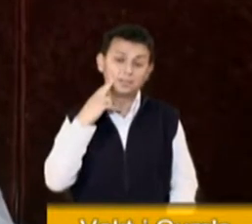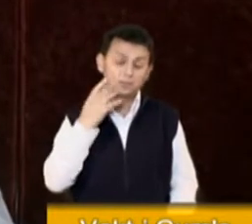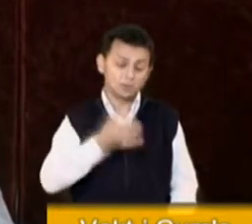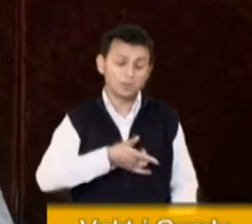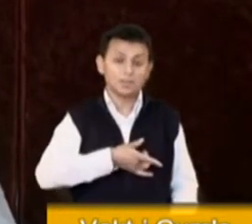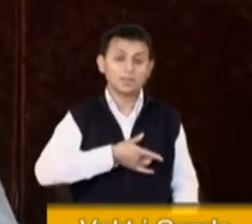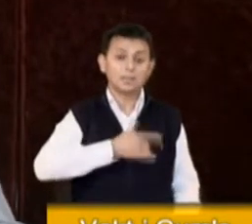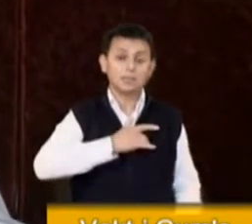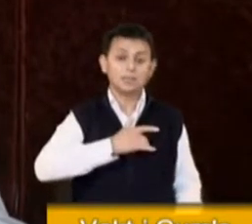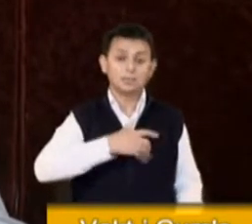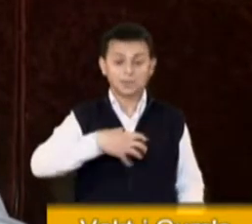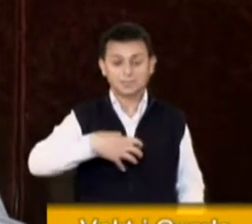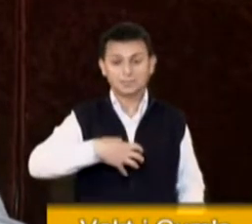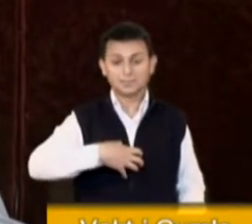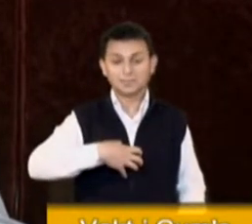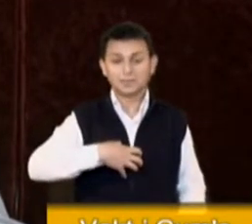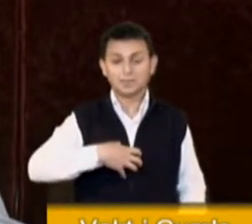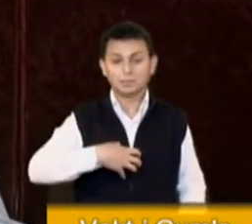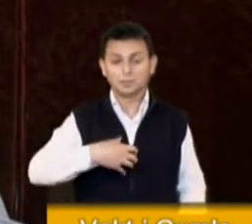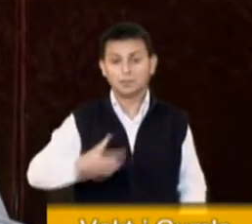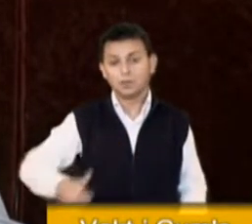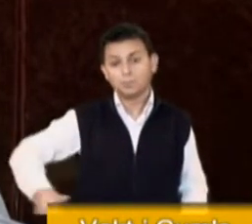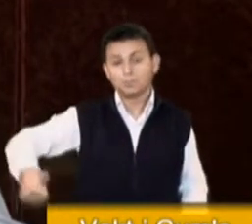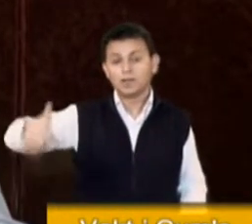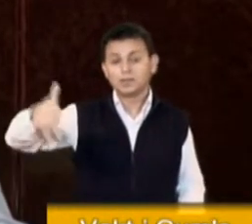İmanın temsilcisi olan ise